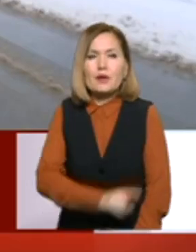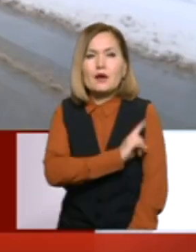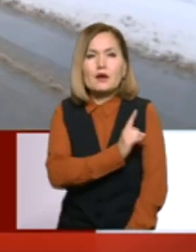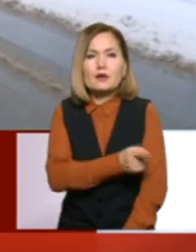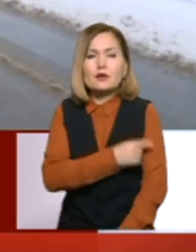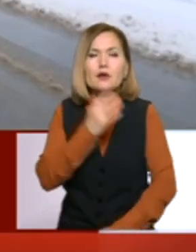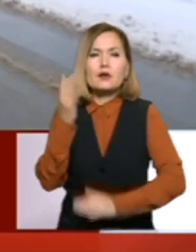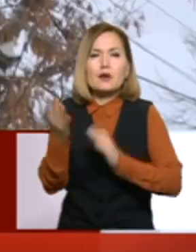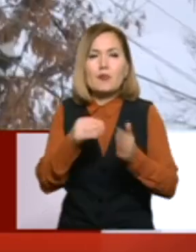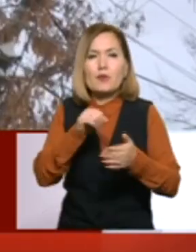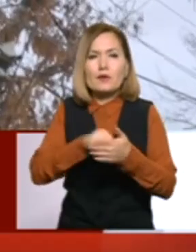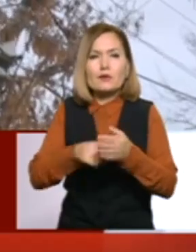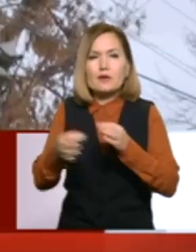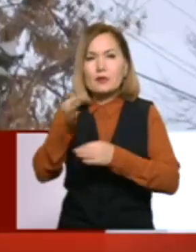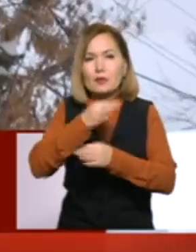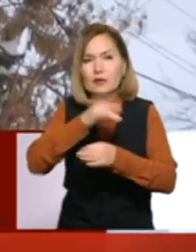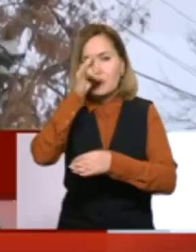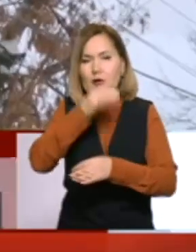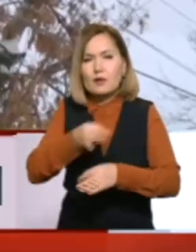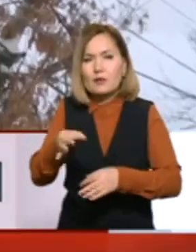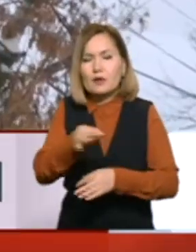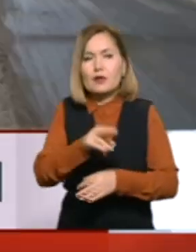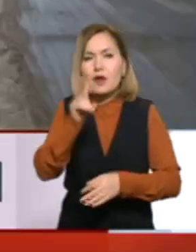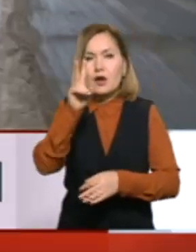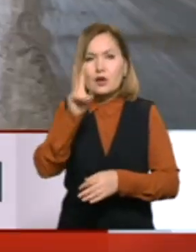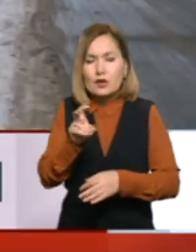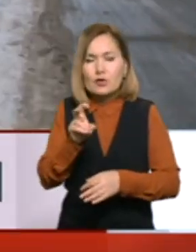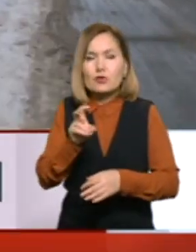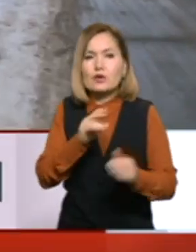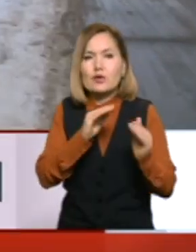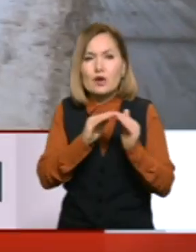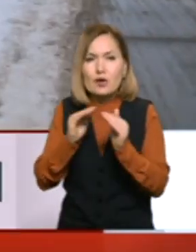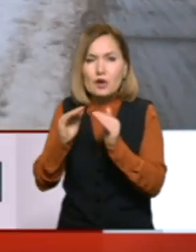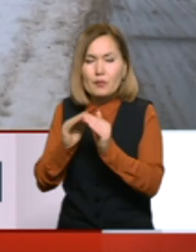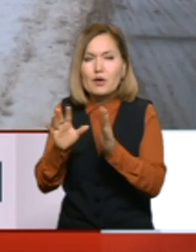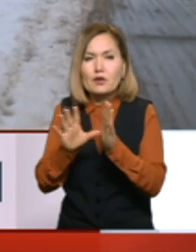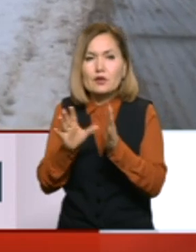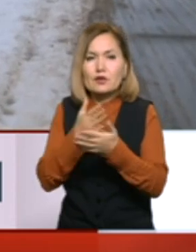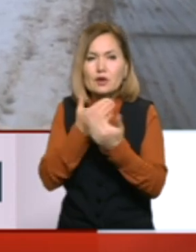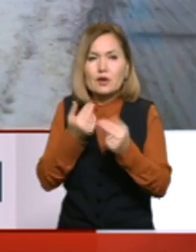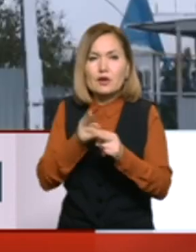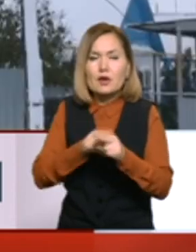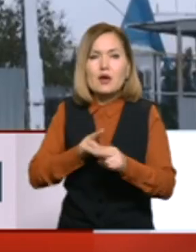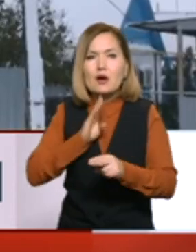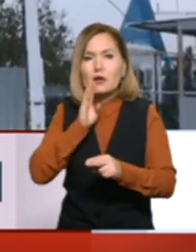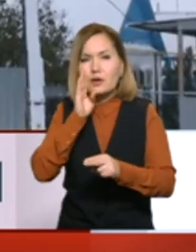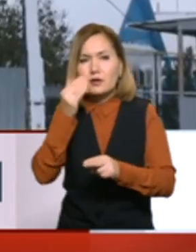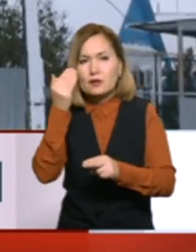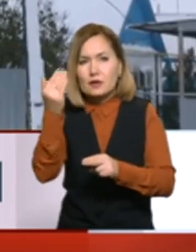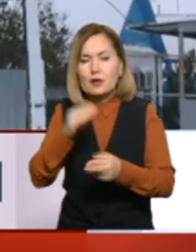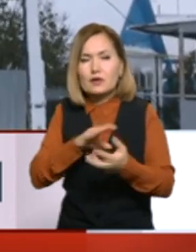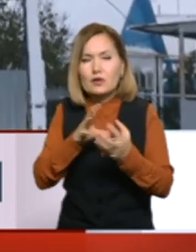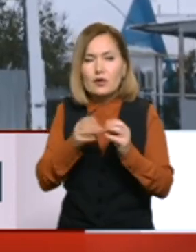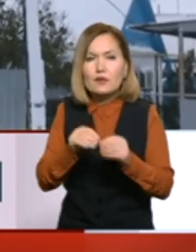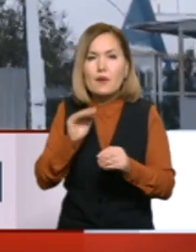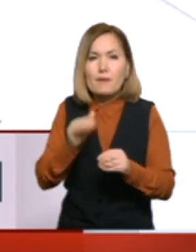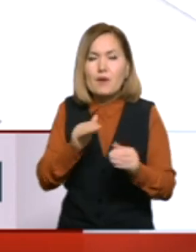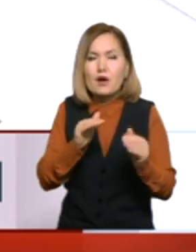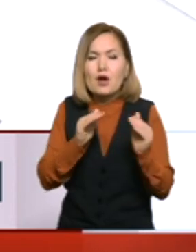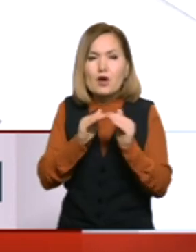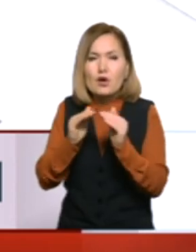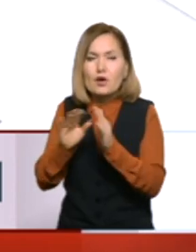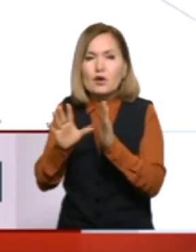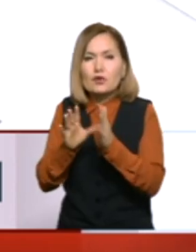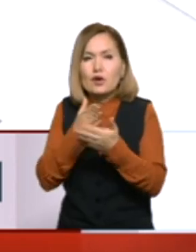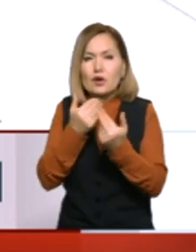Боран салдарынан батыс Қазақстан облысында да 200-ден аса абонент әлі жарықсыз отыр. Таңертең олардың саны 1000-ға жуық еді.